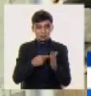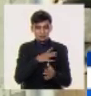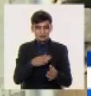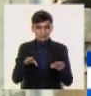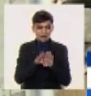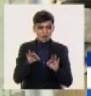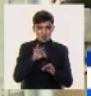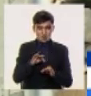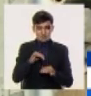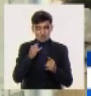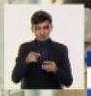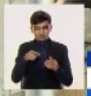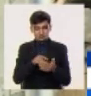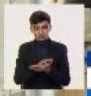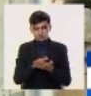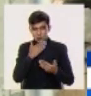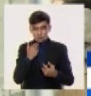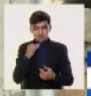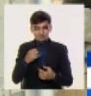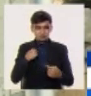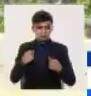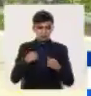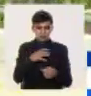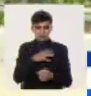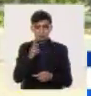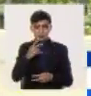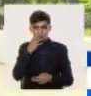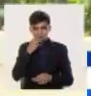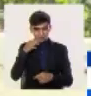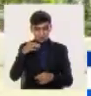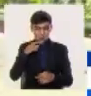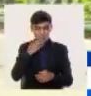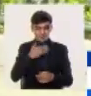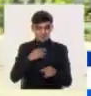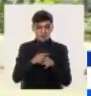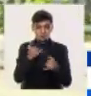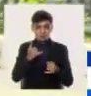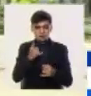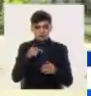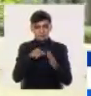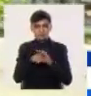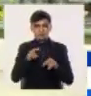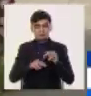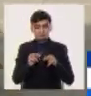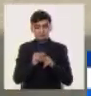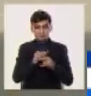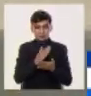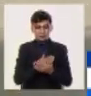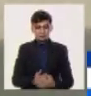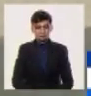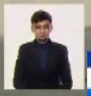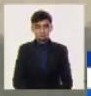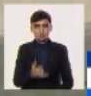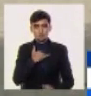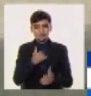закрыть из-за плохих условий содержания особенно страдали теплолюбивые животные сейчас зверинец на реконструкции то что у нас